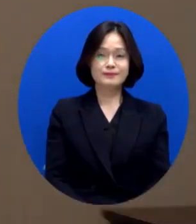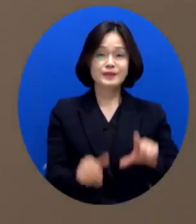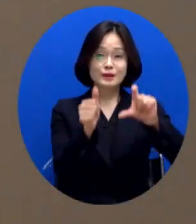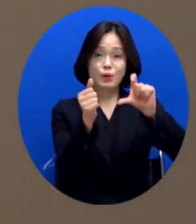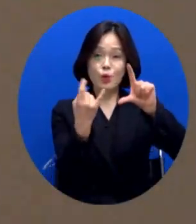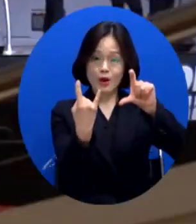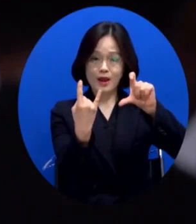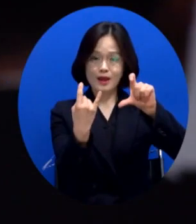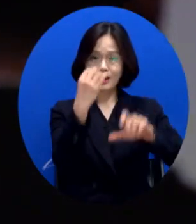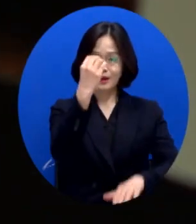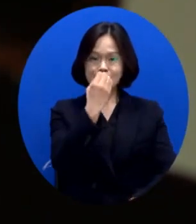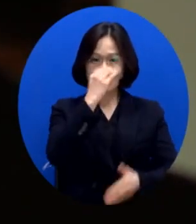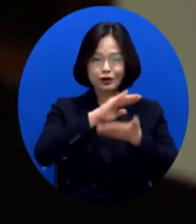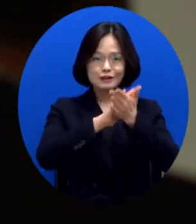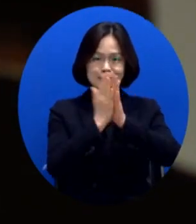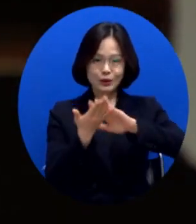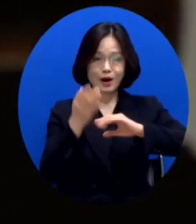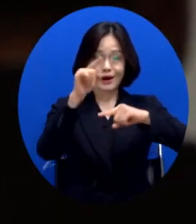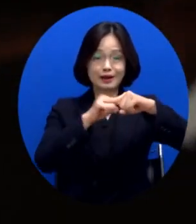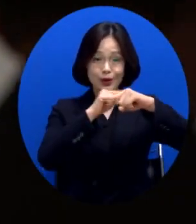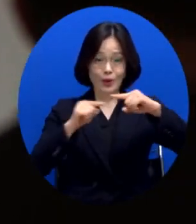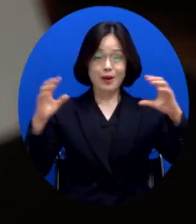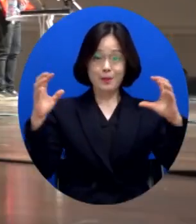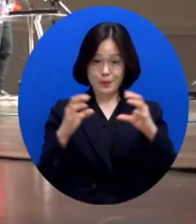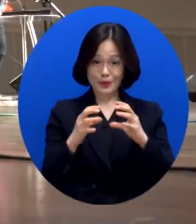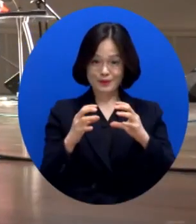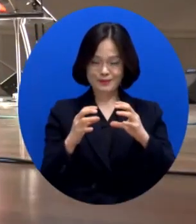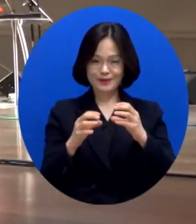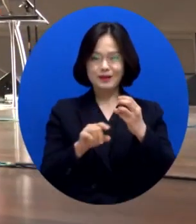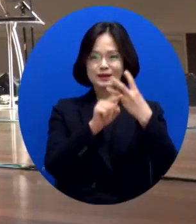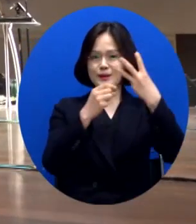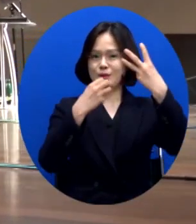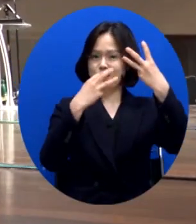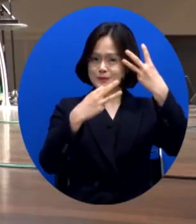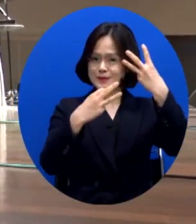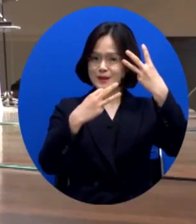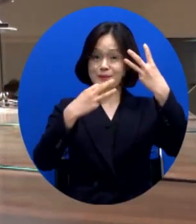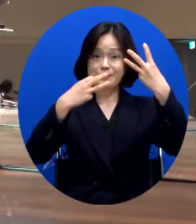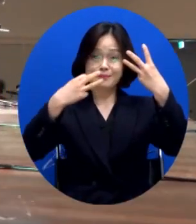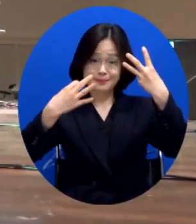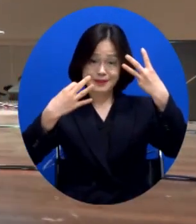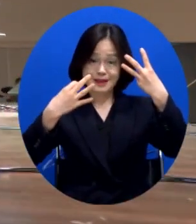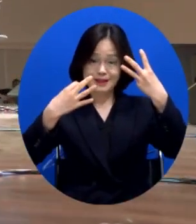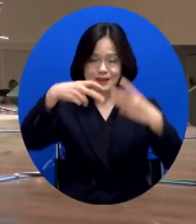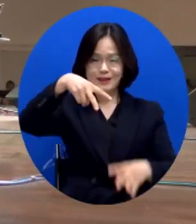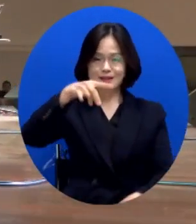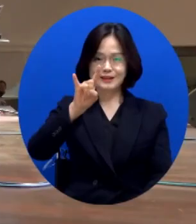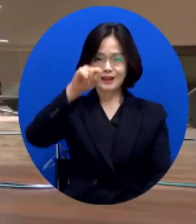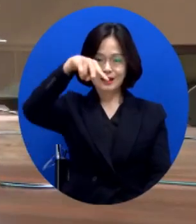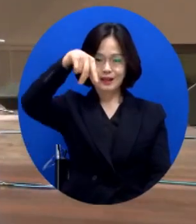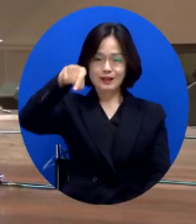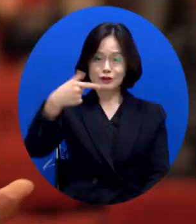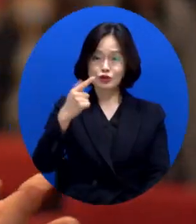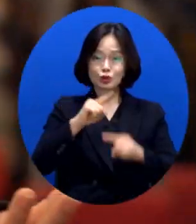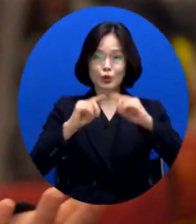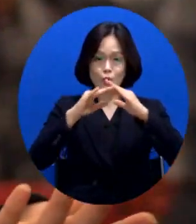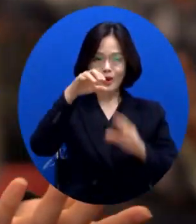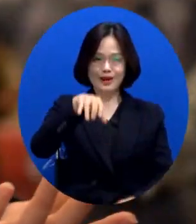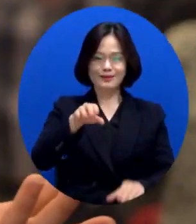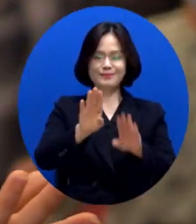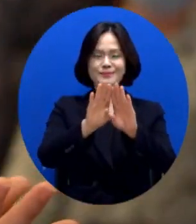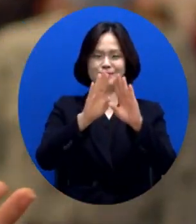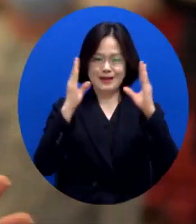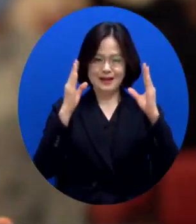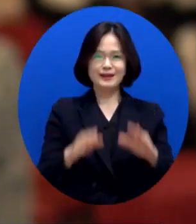제15회 시드니 성시와 대회 집회가 지난 13일과 14일 시드니 세순 장로교회에서 열렸습니다.